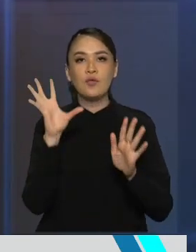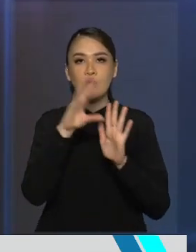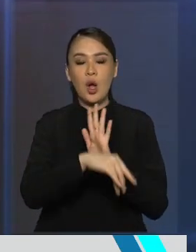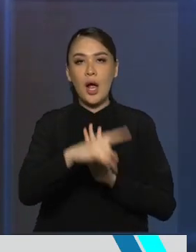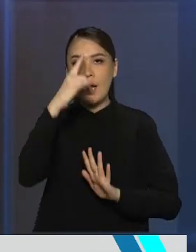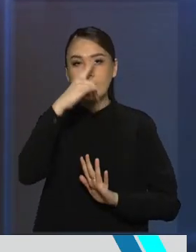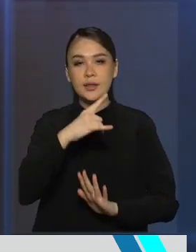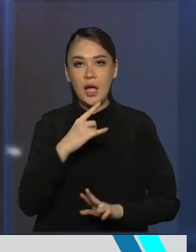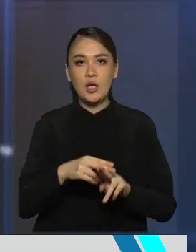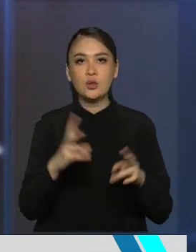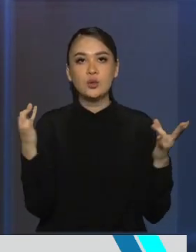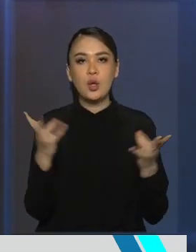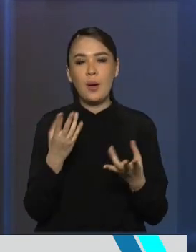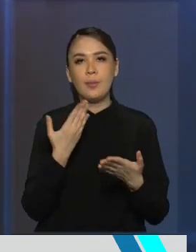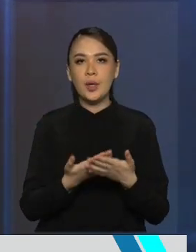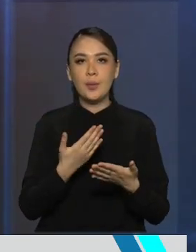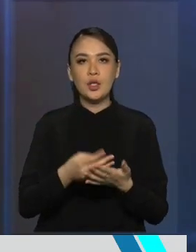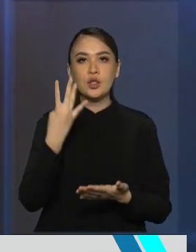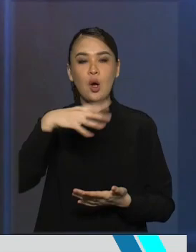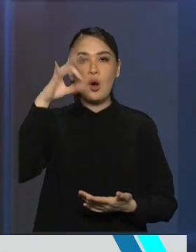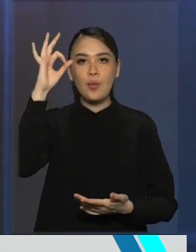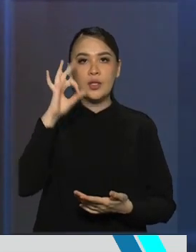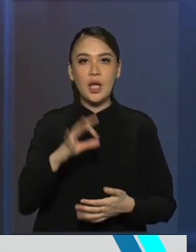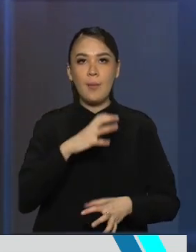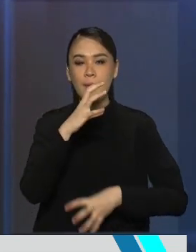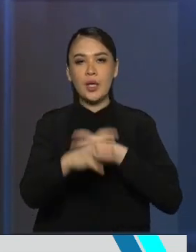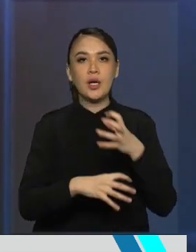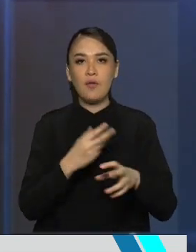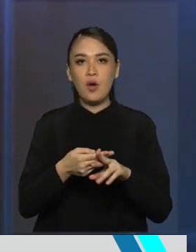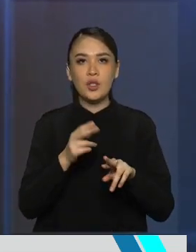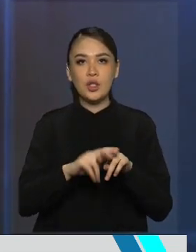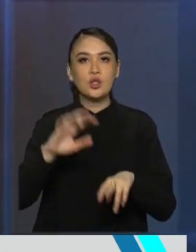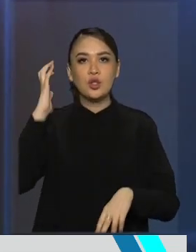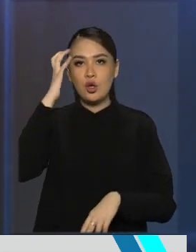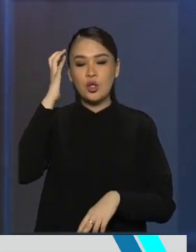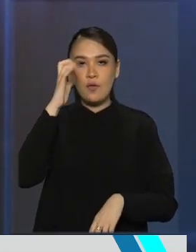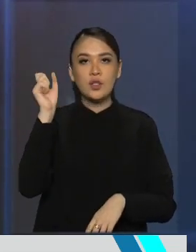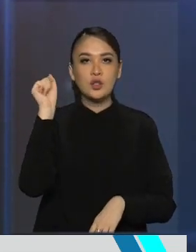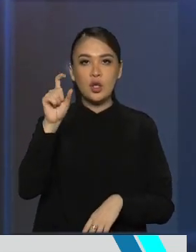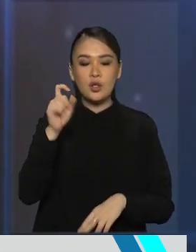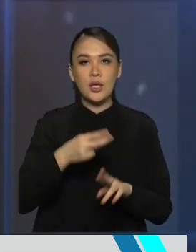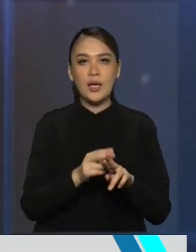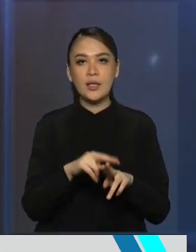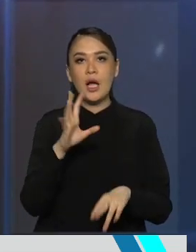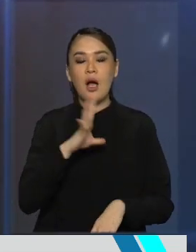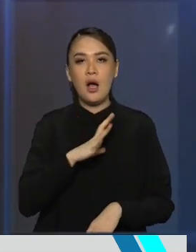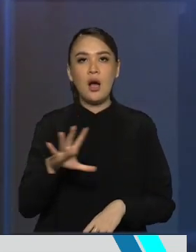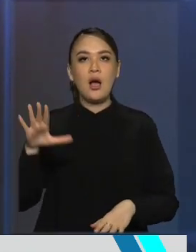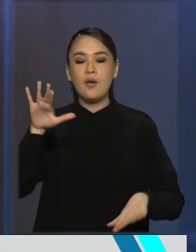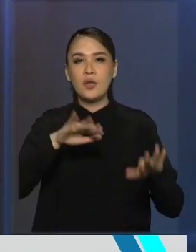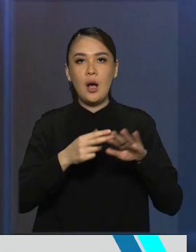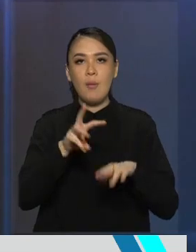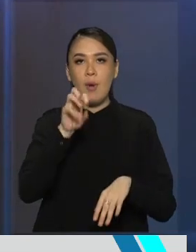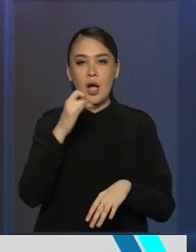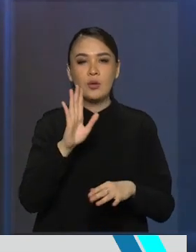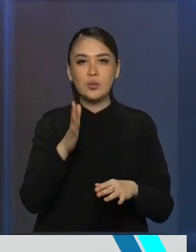Казахстан, приходится примерно 40% мирового производства черного золота. Ключевой игрок Саудов Аравия с мая снижает